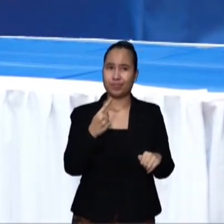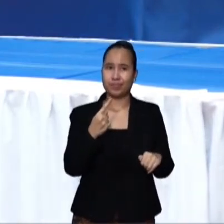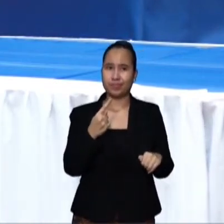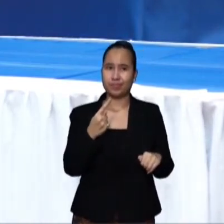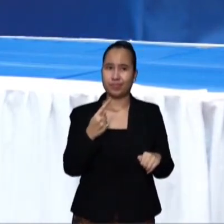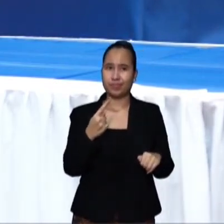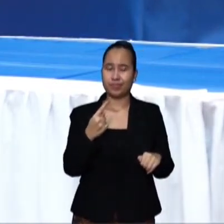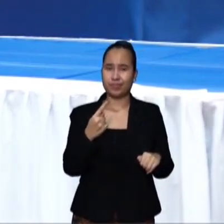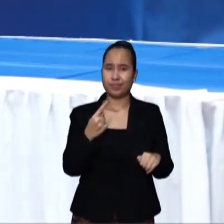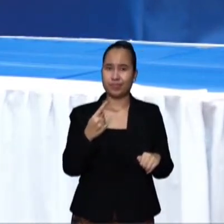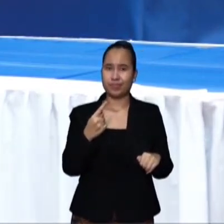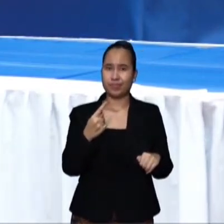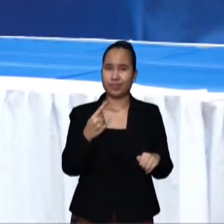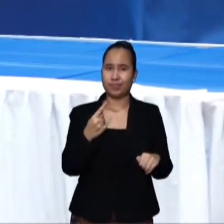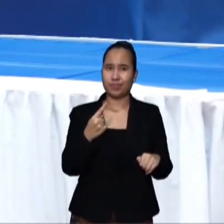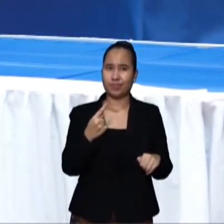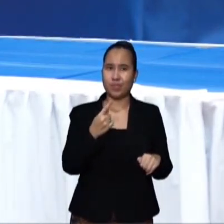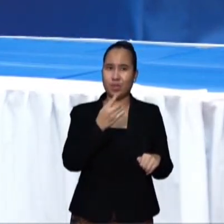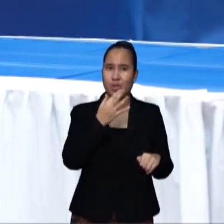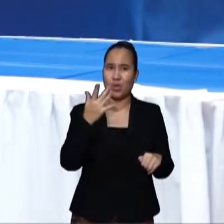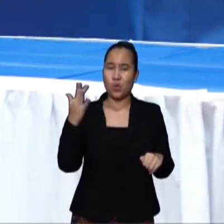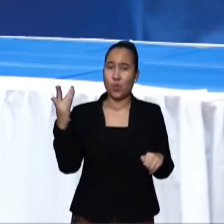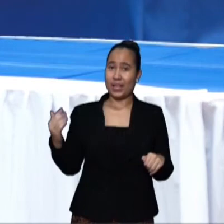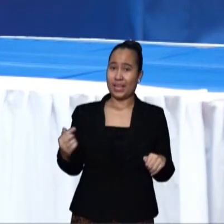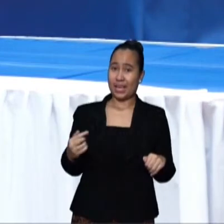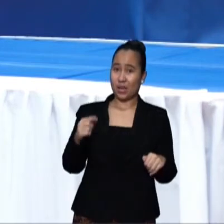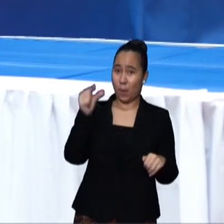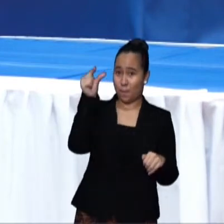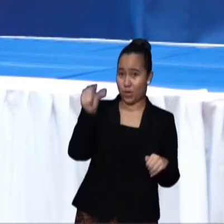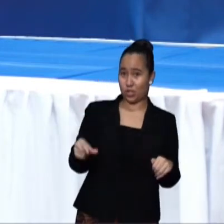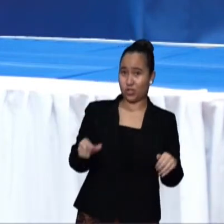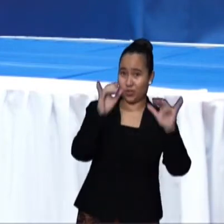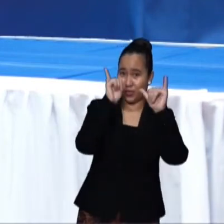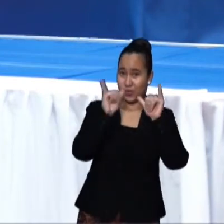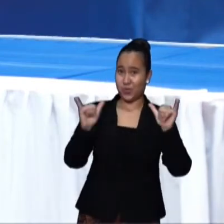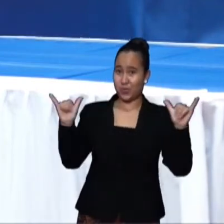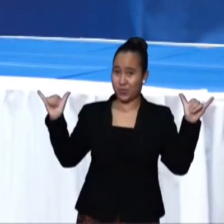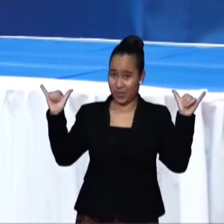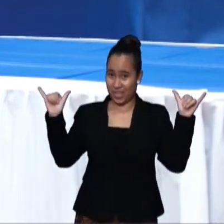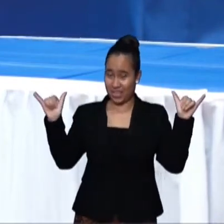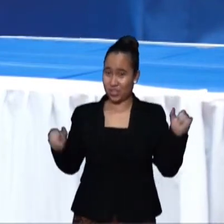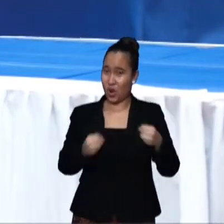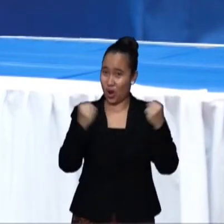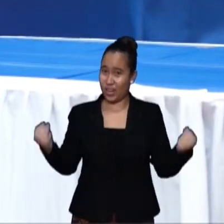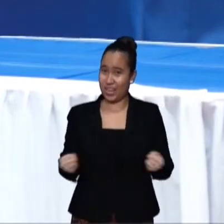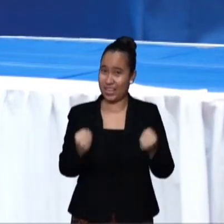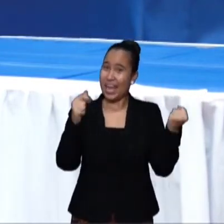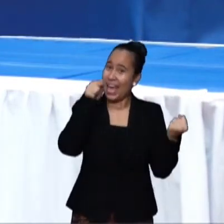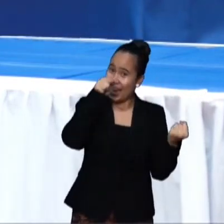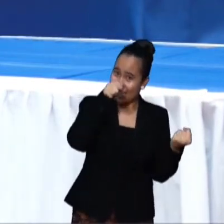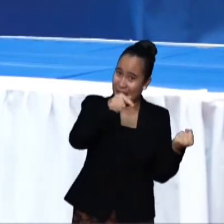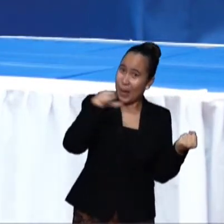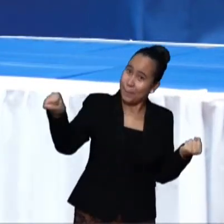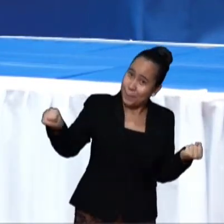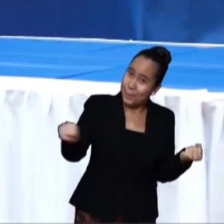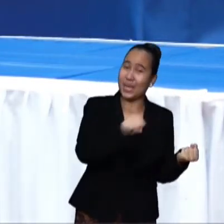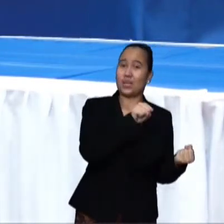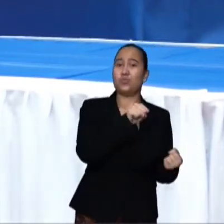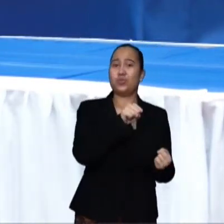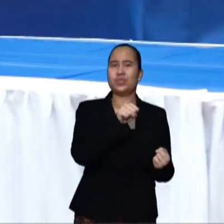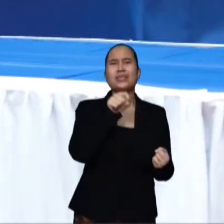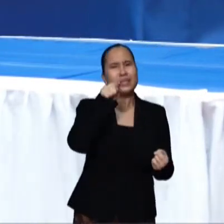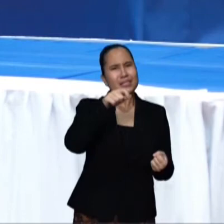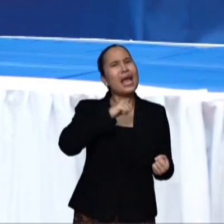dat wanneer iemand een feest organiseert, jij als individu die deelneemt, je ook een